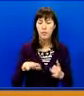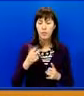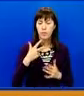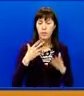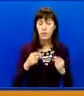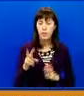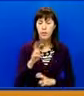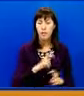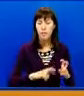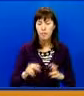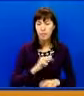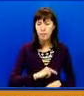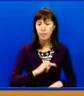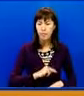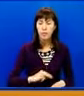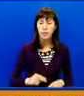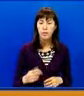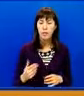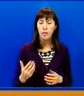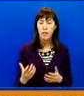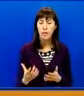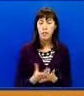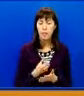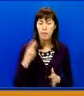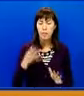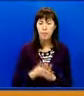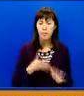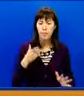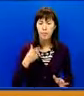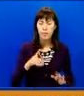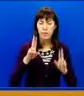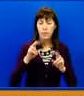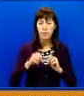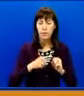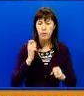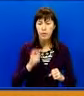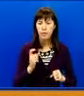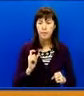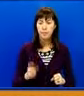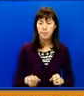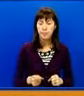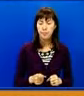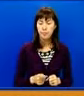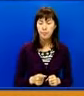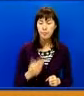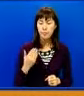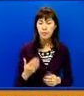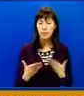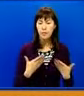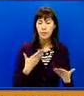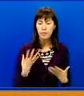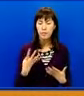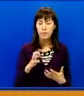3 дня оперативно-профилактических мероприятий «Нелегал» выявлено более 1000 нарушителей миграционного законодательства. Из них в